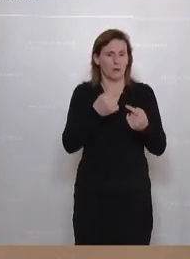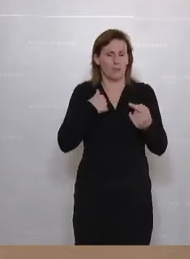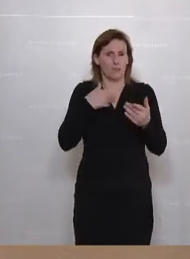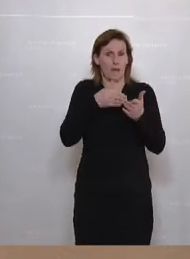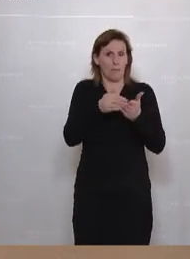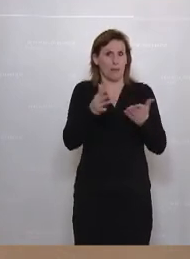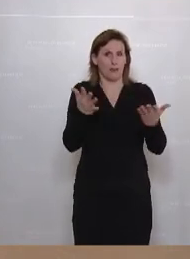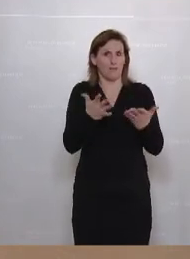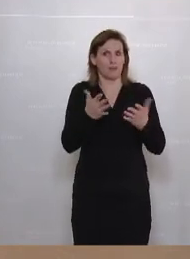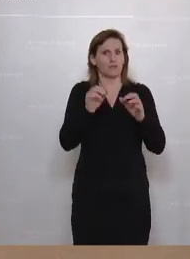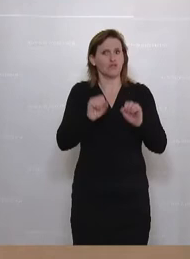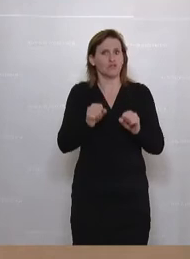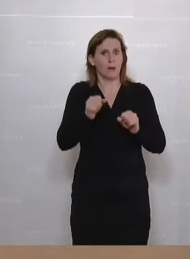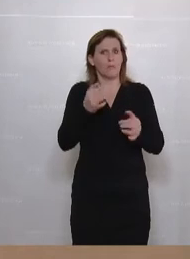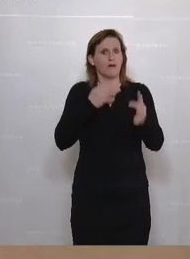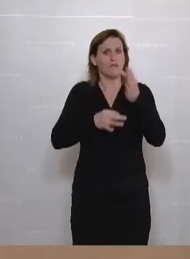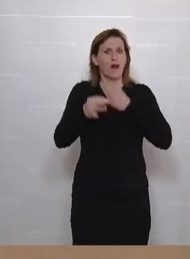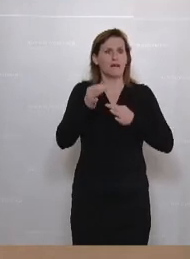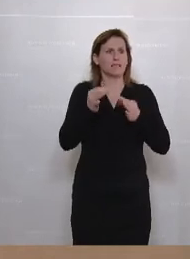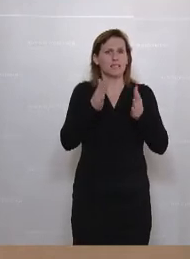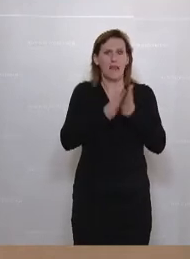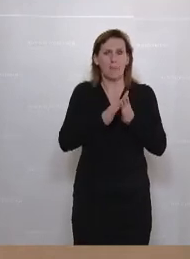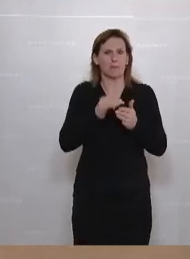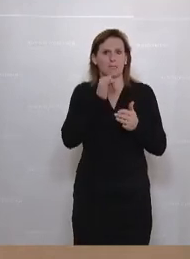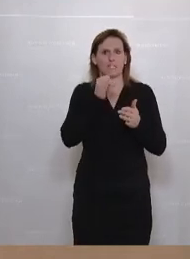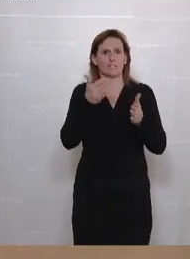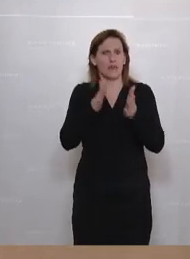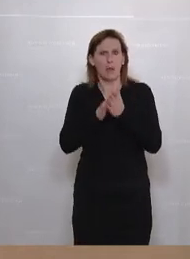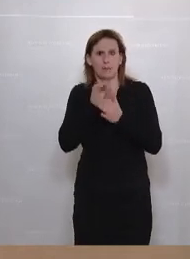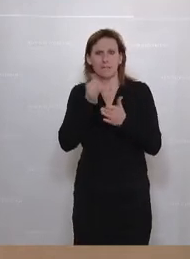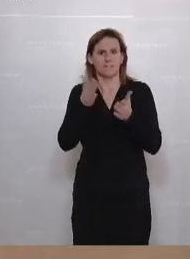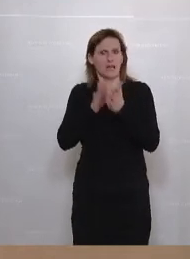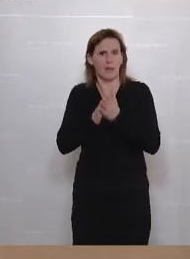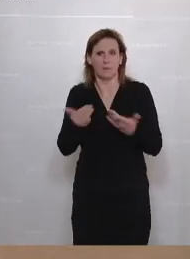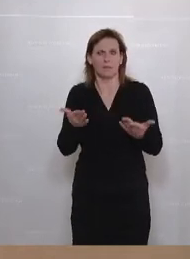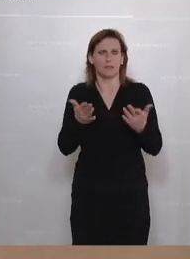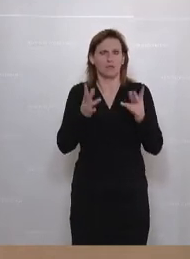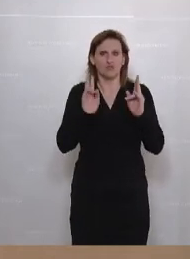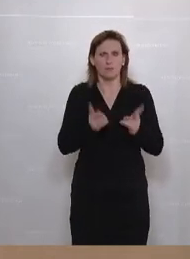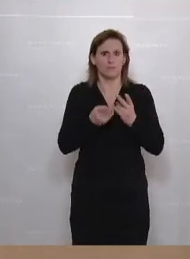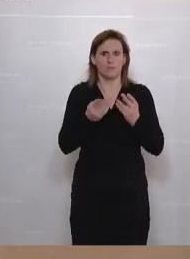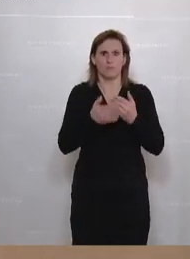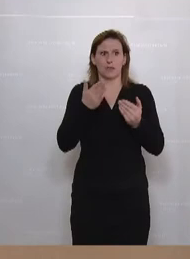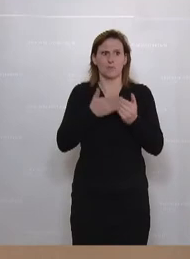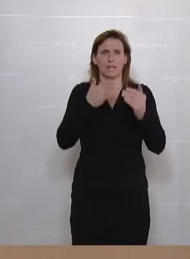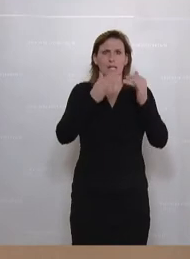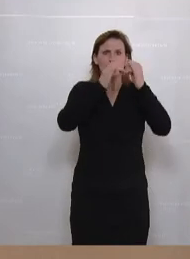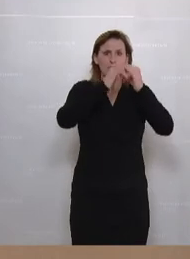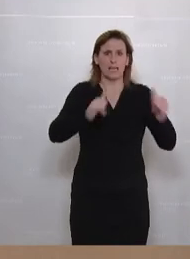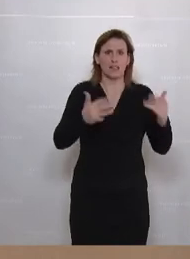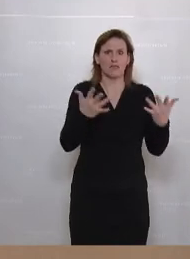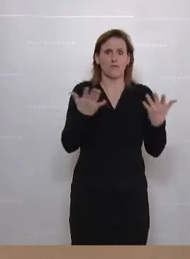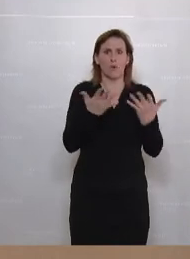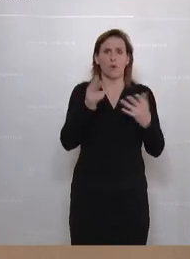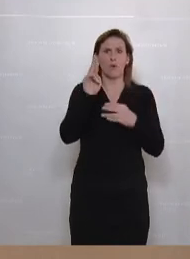das immer wiederkehrende, das funktioniert nicht. Es funktioniert sehr wohl. Also zum Beispiel nur das Beispiel Zelte. Wo liegen die? Bei der